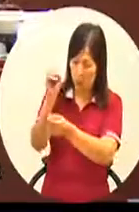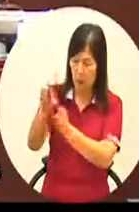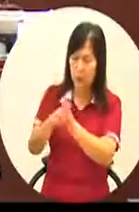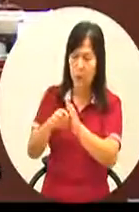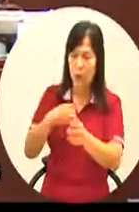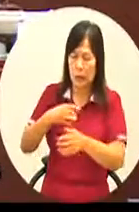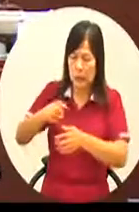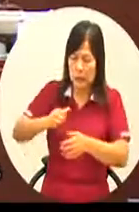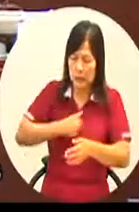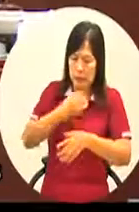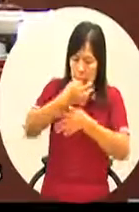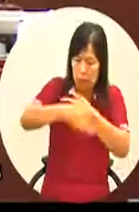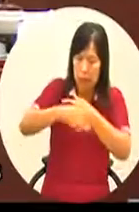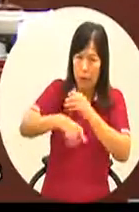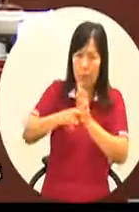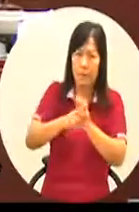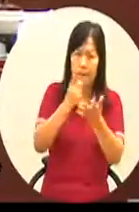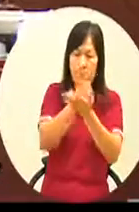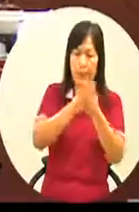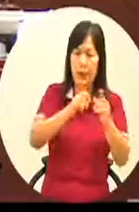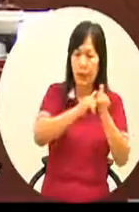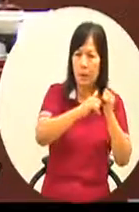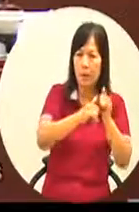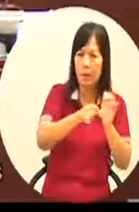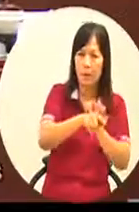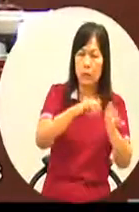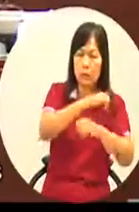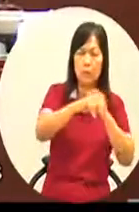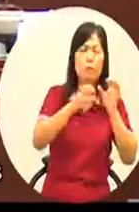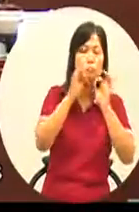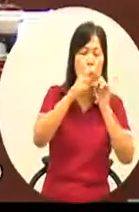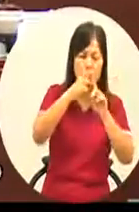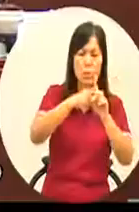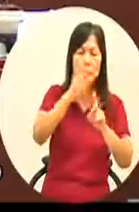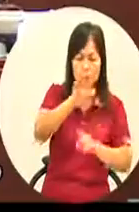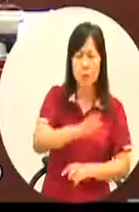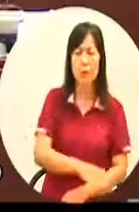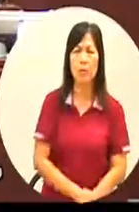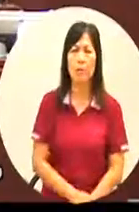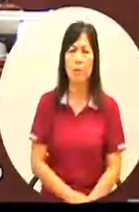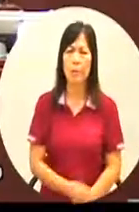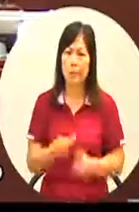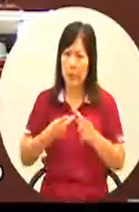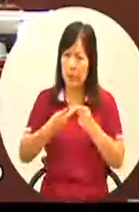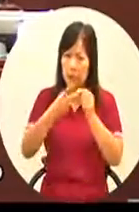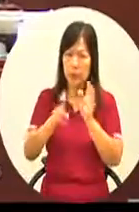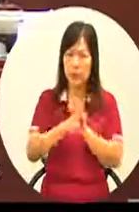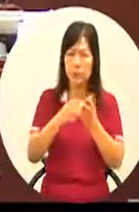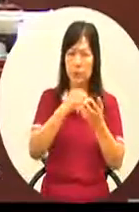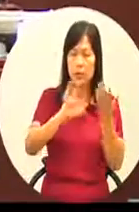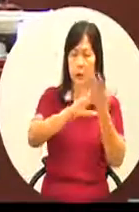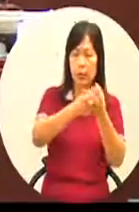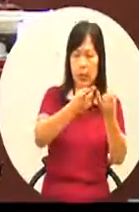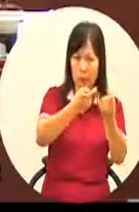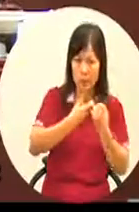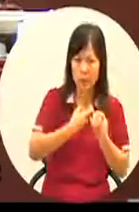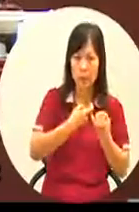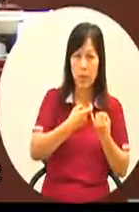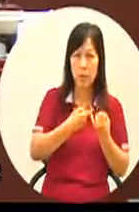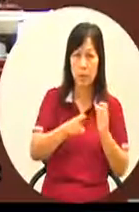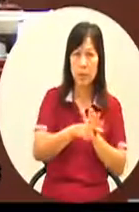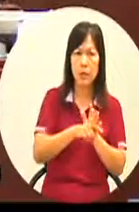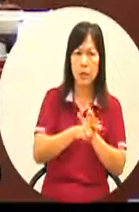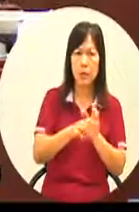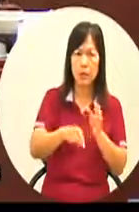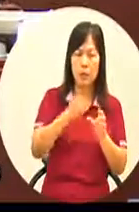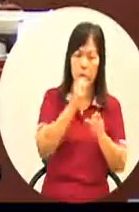伤害到我们的所有居民的这个生活的品质。那第二个，当然我们在整个新住民新移民的这个服务